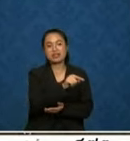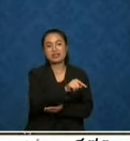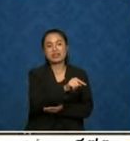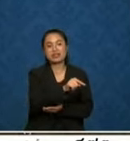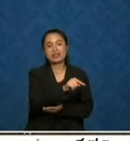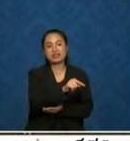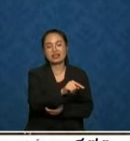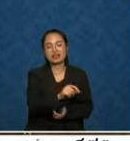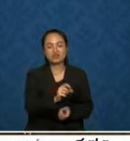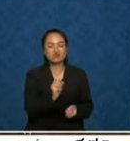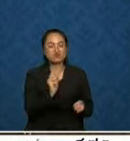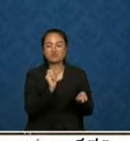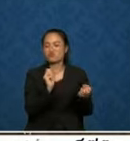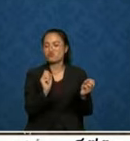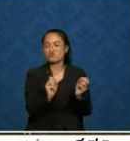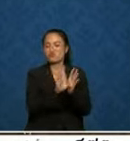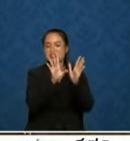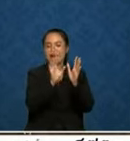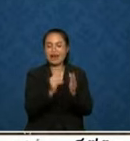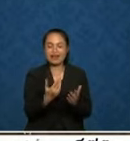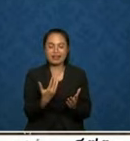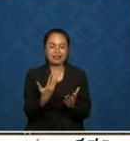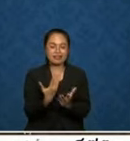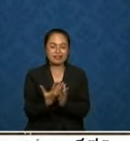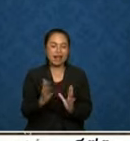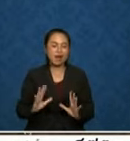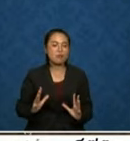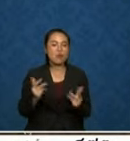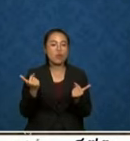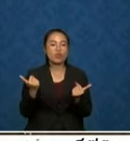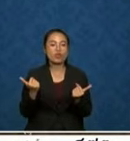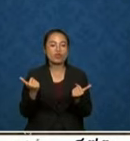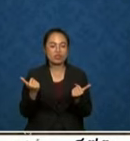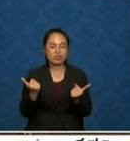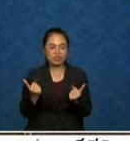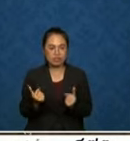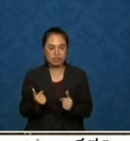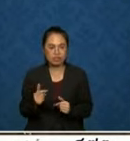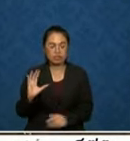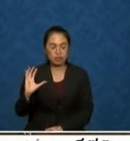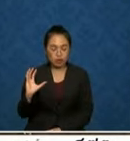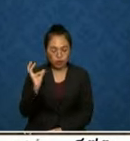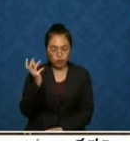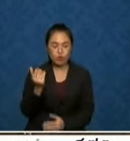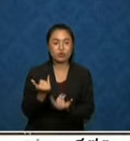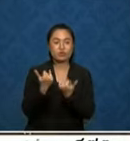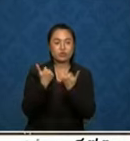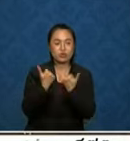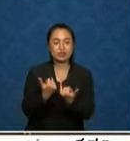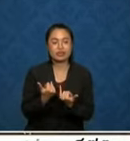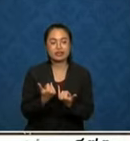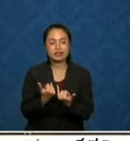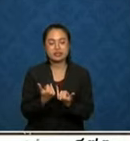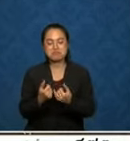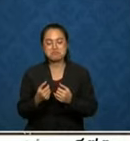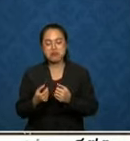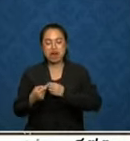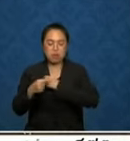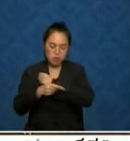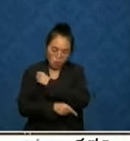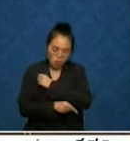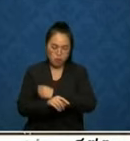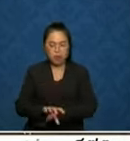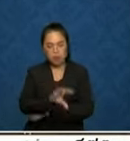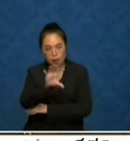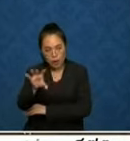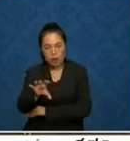เราก็จะหมดตัวเช่นกันครับในโลกยุคสมัยที่เปลี่ยนไปนะครับในแง่ของการช่อโกงการหลอก